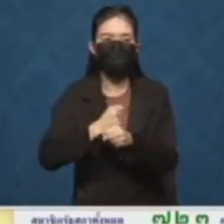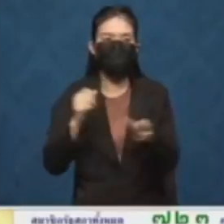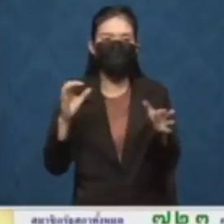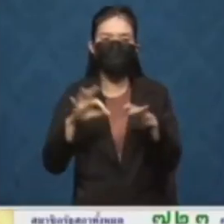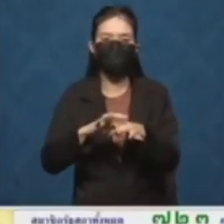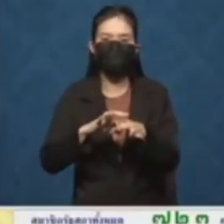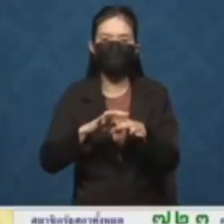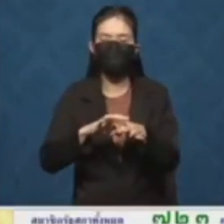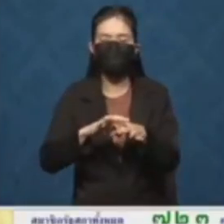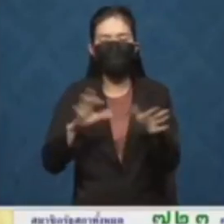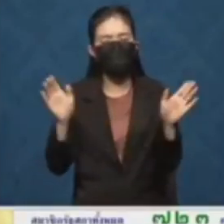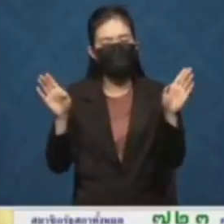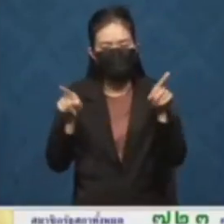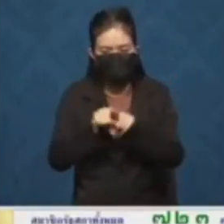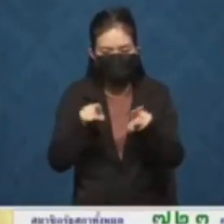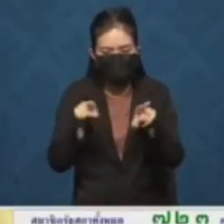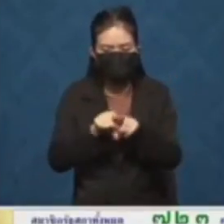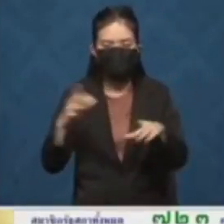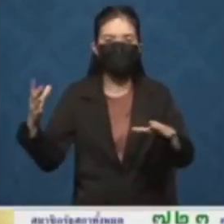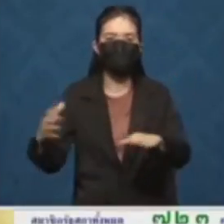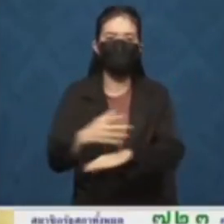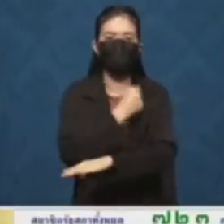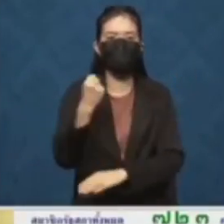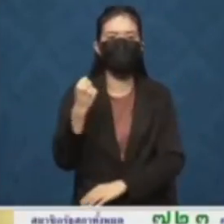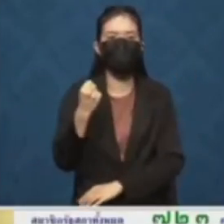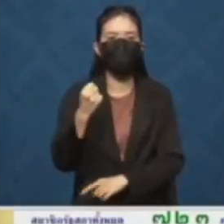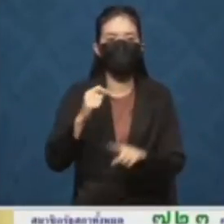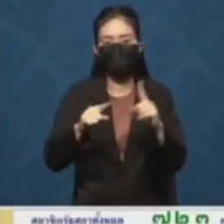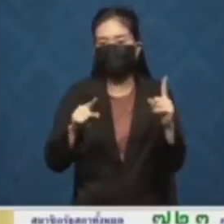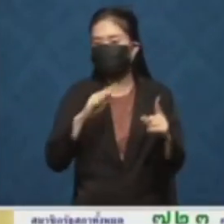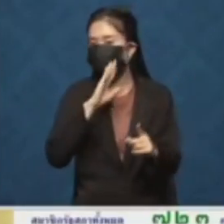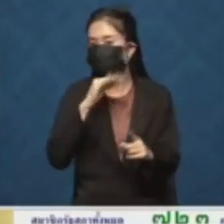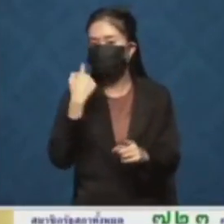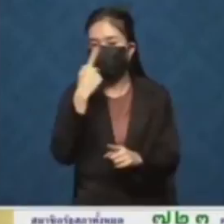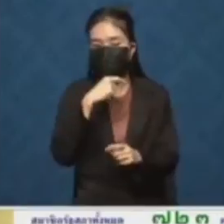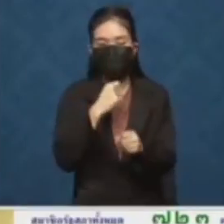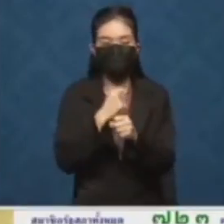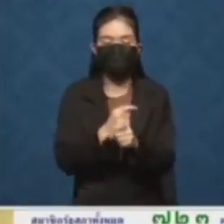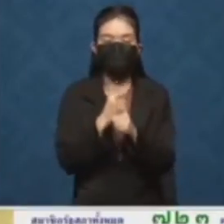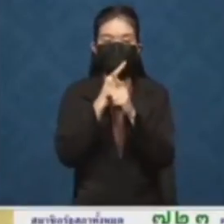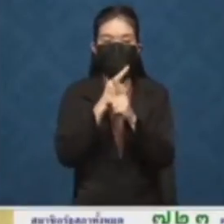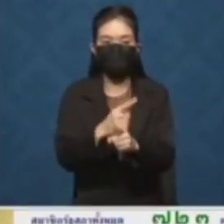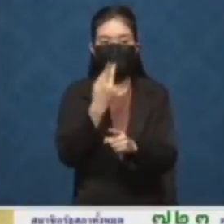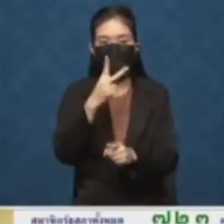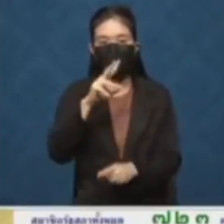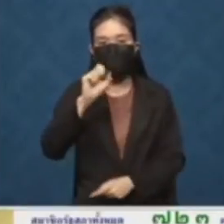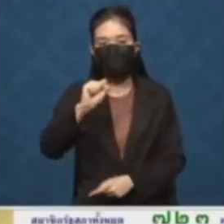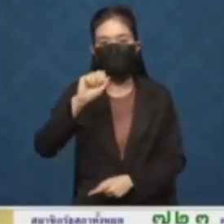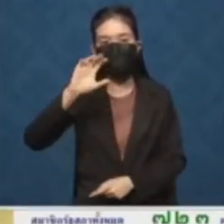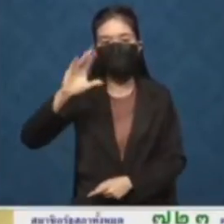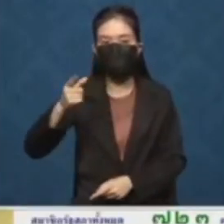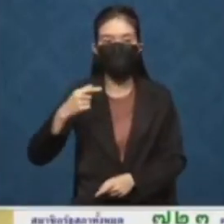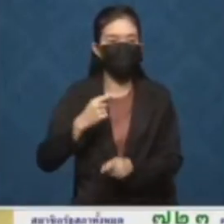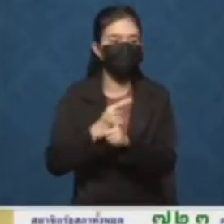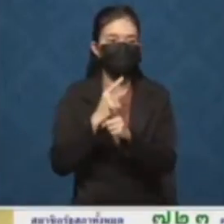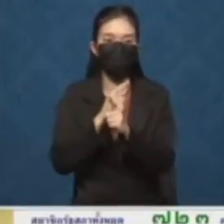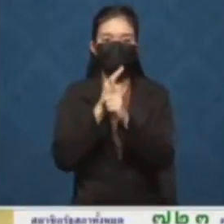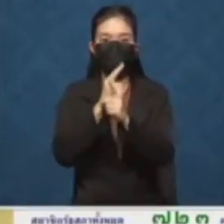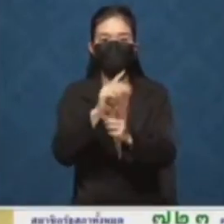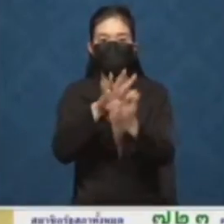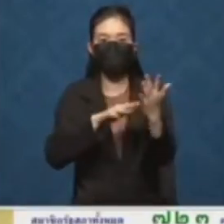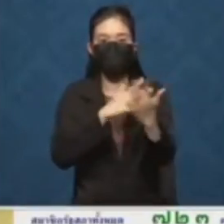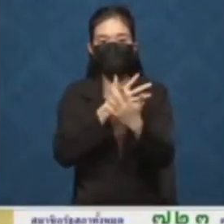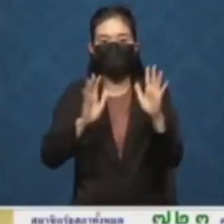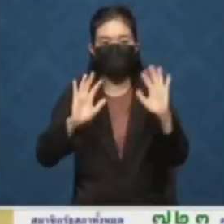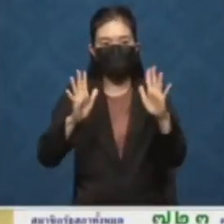etที่ค.ส.ช.ได้รางไ้นะครับก็จะถูกตความและ